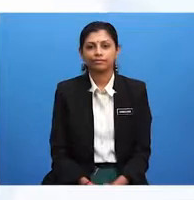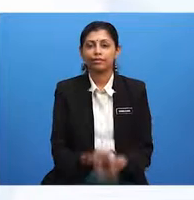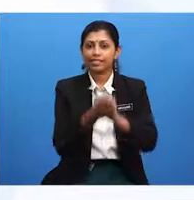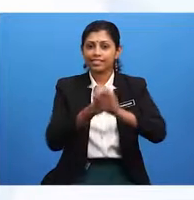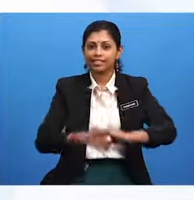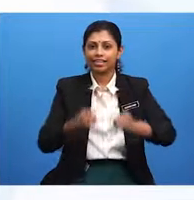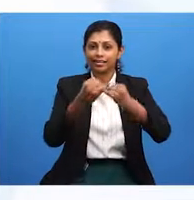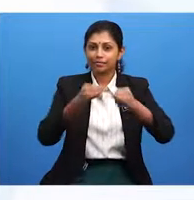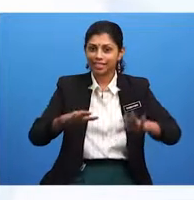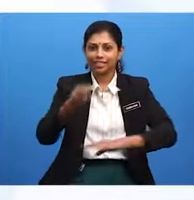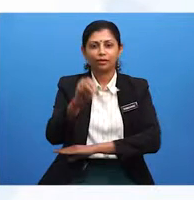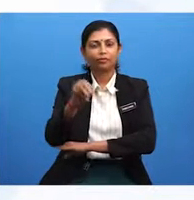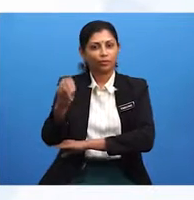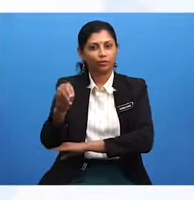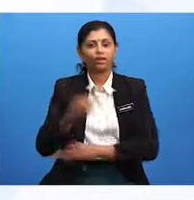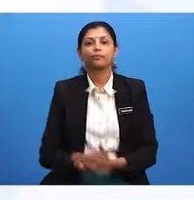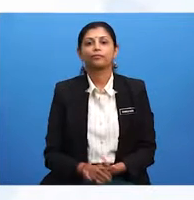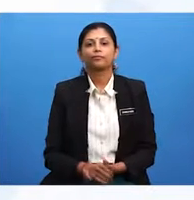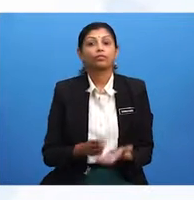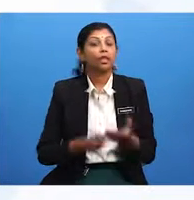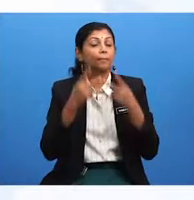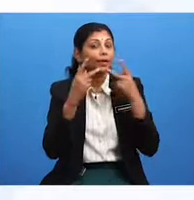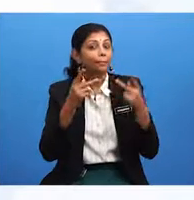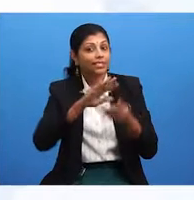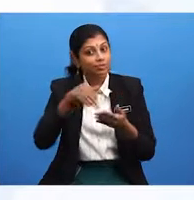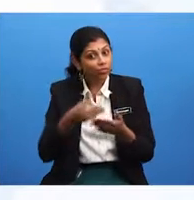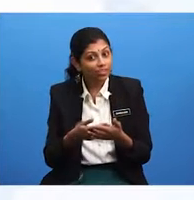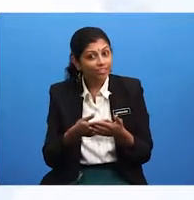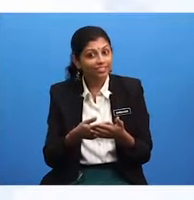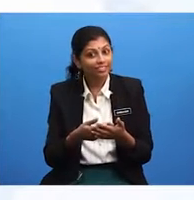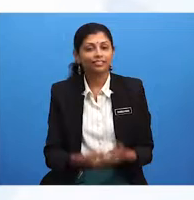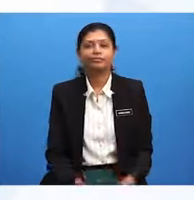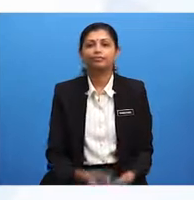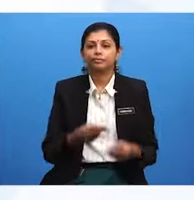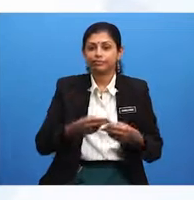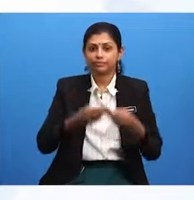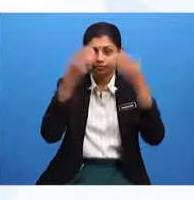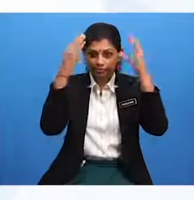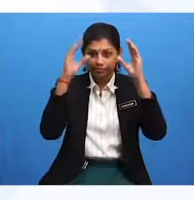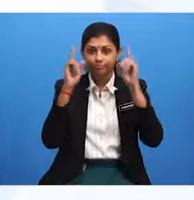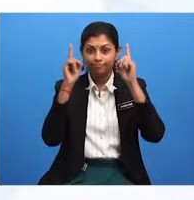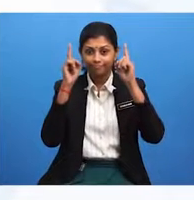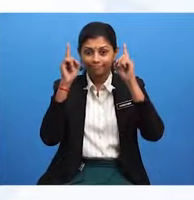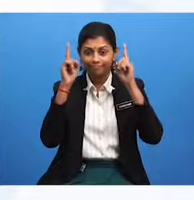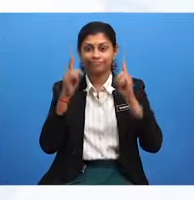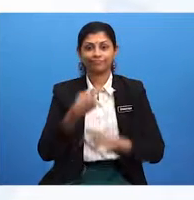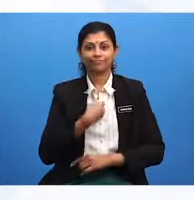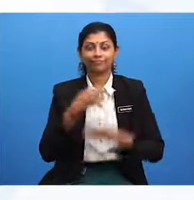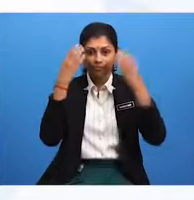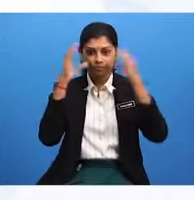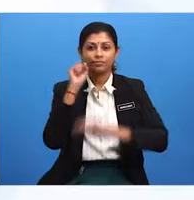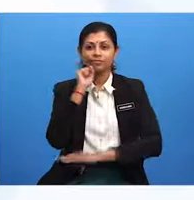Salam sejahtera, murid-murid. Apa khabar semua? Saya Cikgu Yeo dari